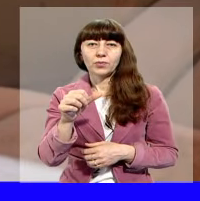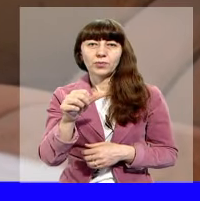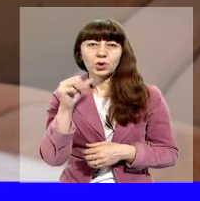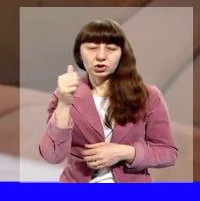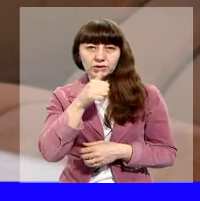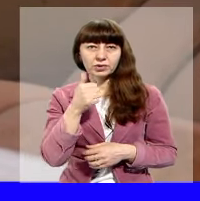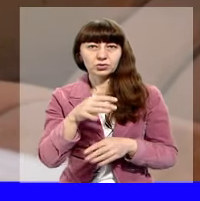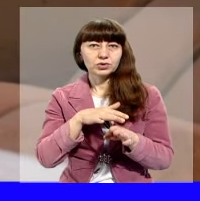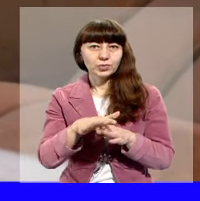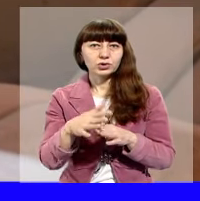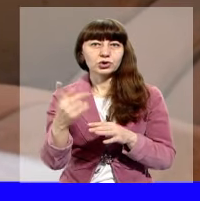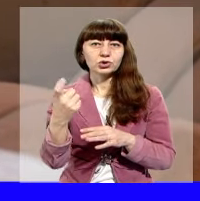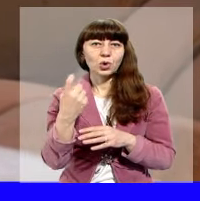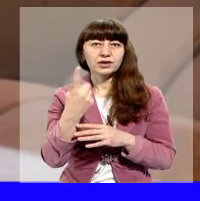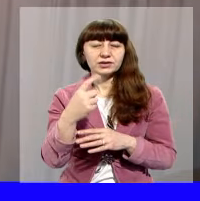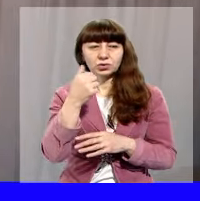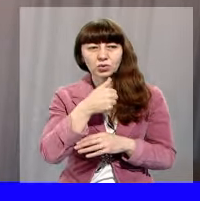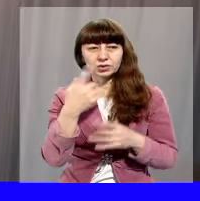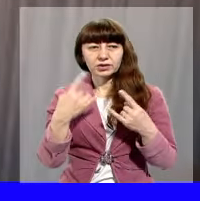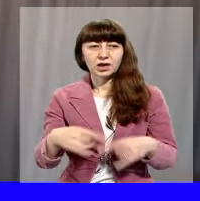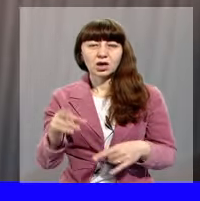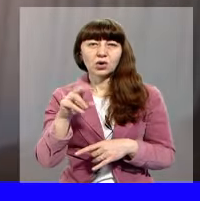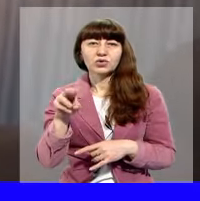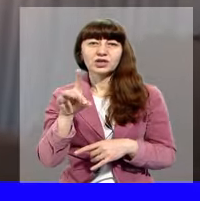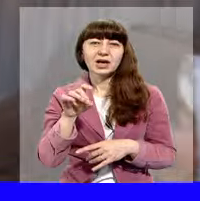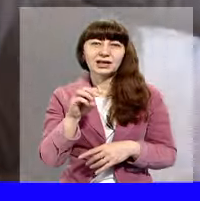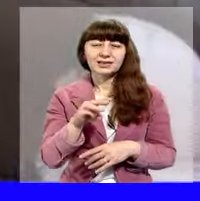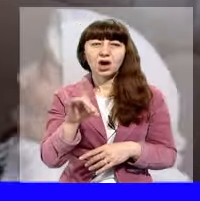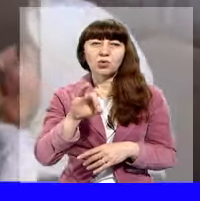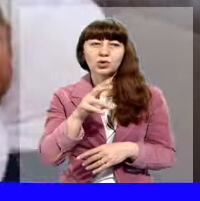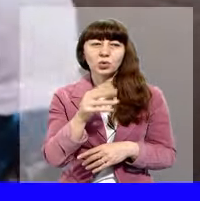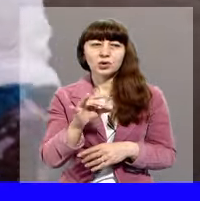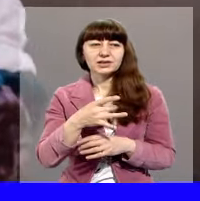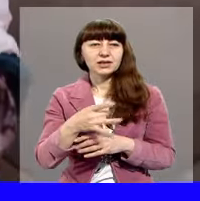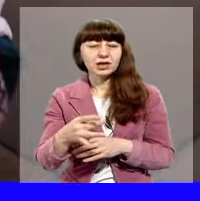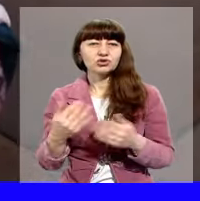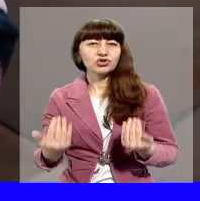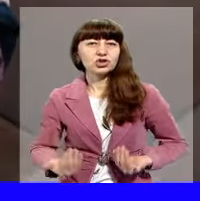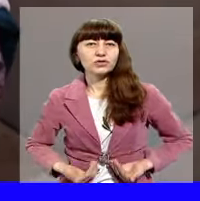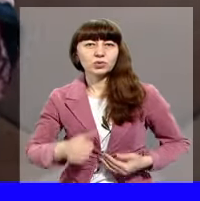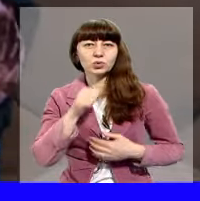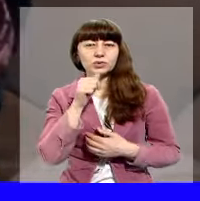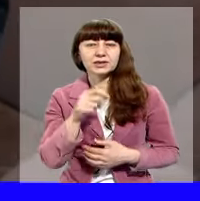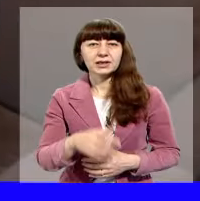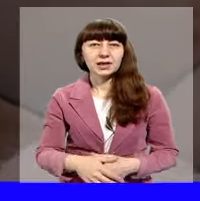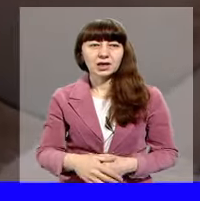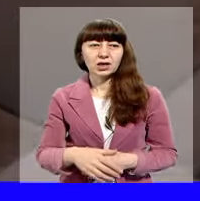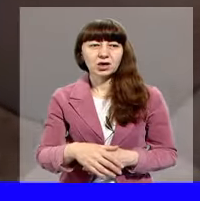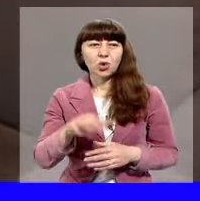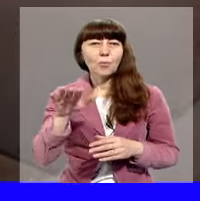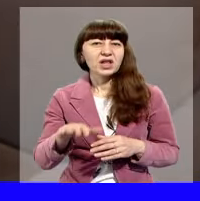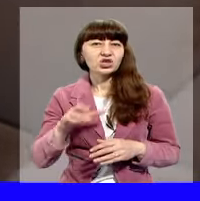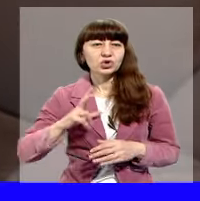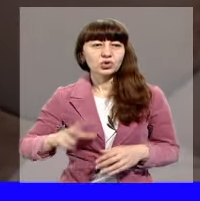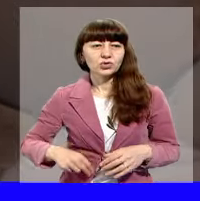ауданы Кондрат ауылында туған, қазір Қостанай қаласында кіші қызының қолында тұрады. Көктемнің шуақты мерекесінде облыс әкімі